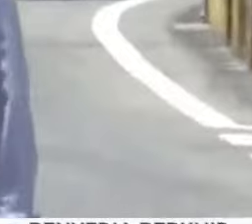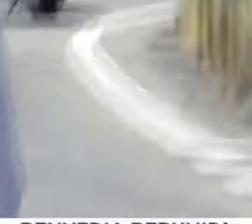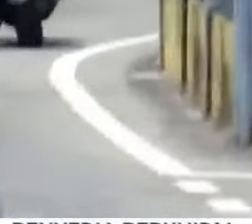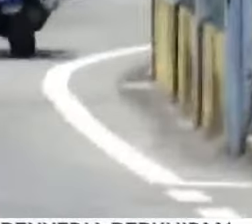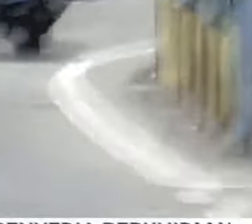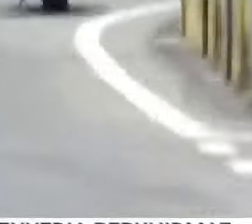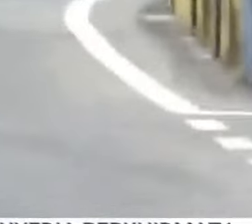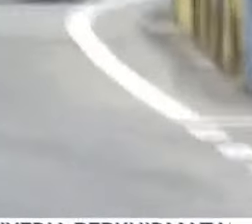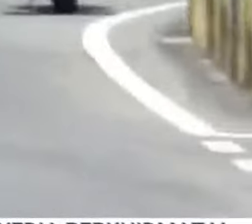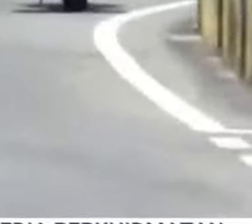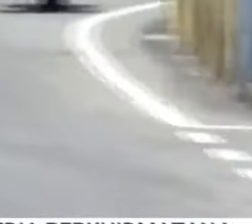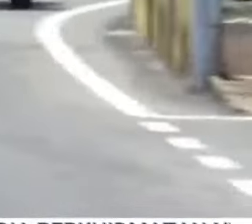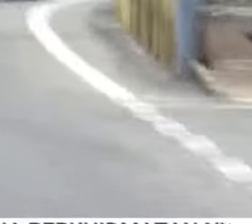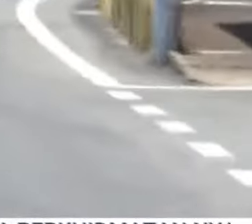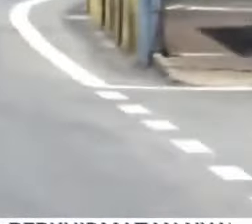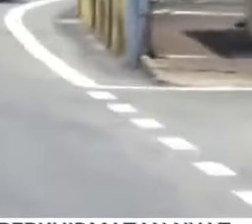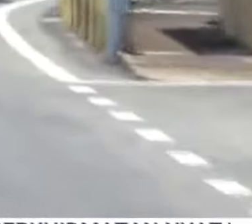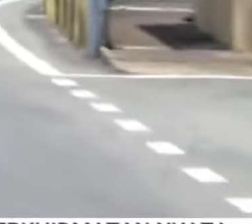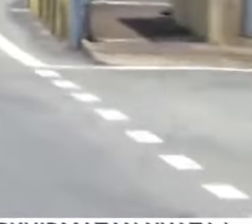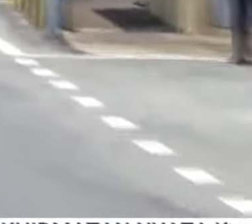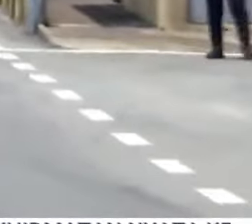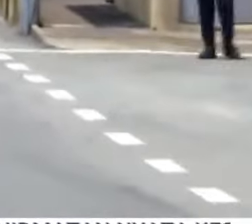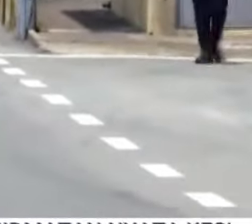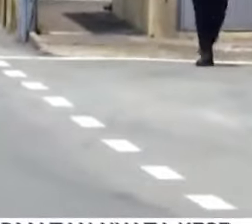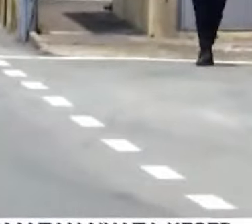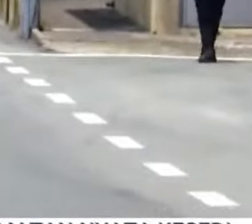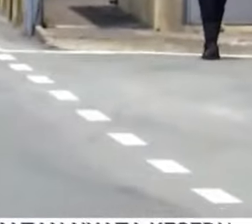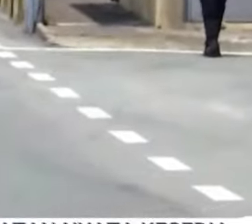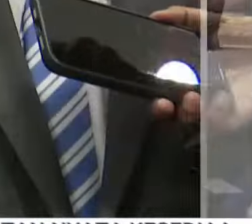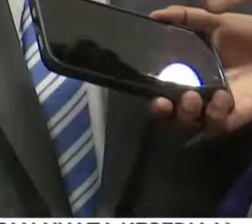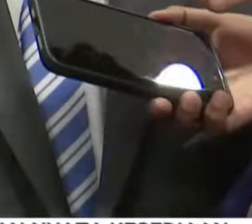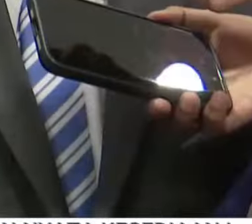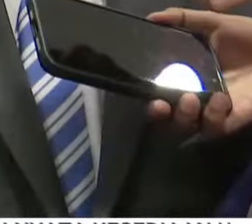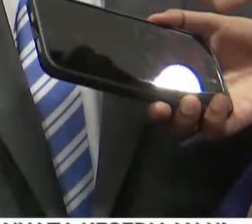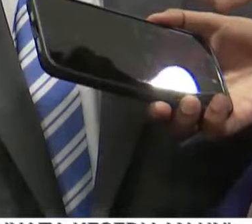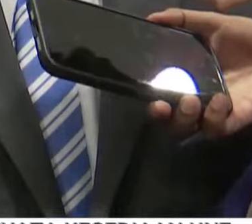pembinaan jambatan kedua Sungai Golok Rantau Panjang dipercepatkan.